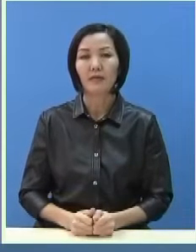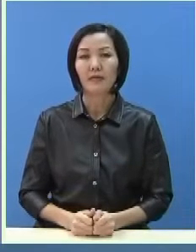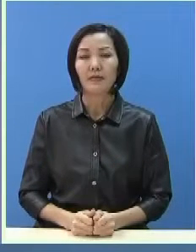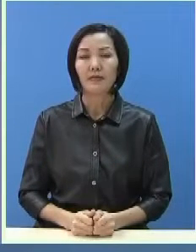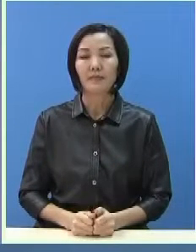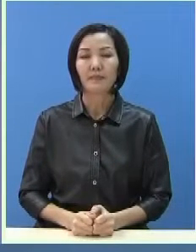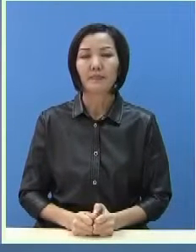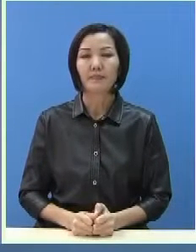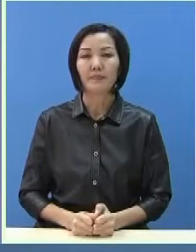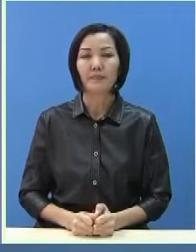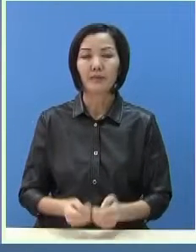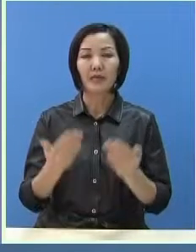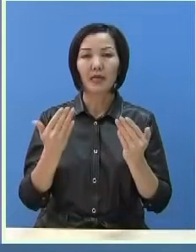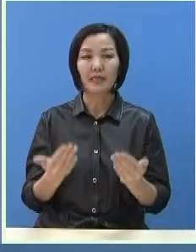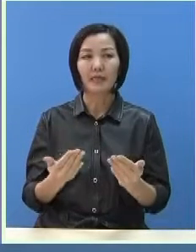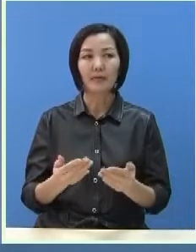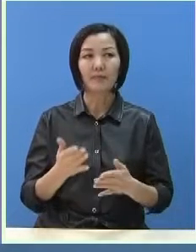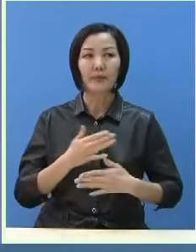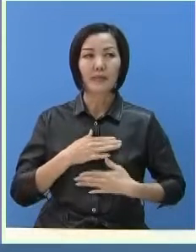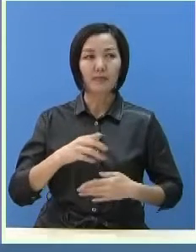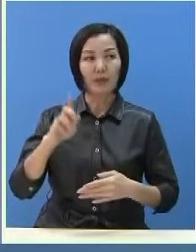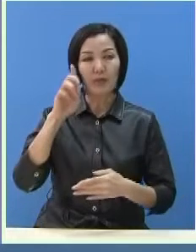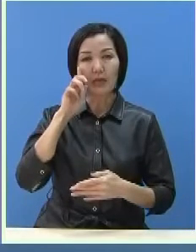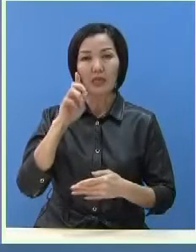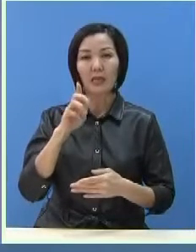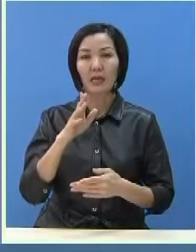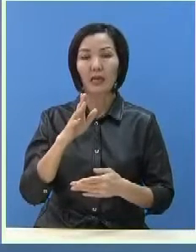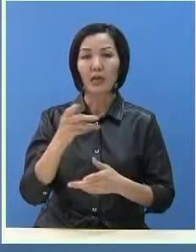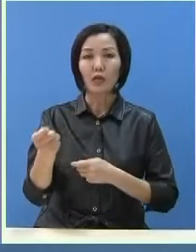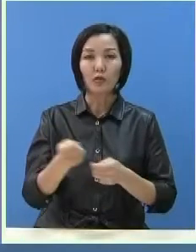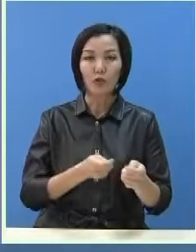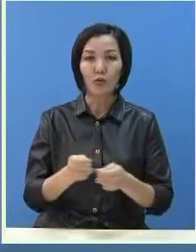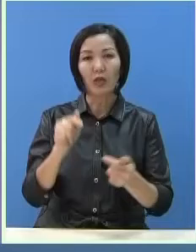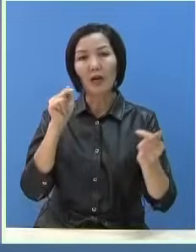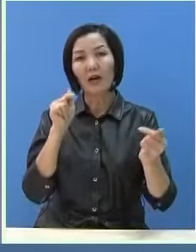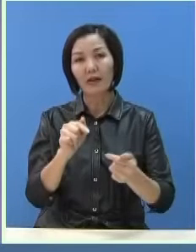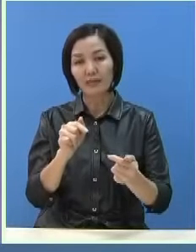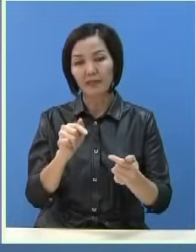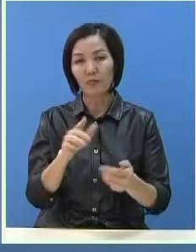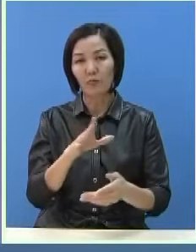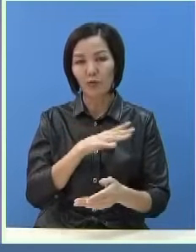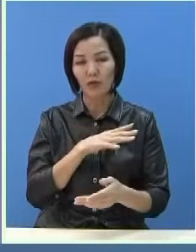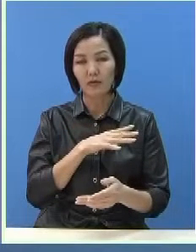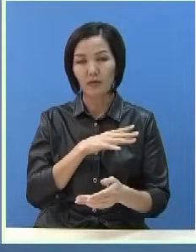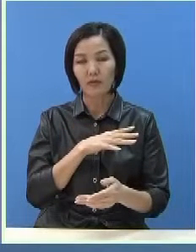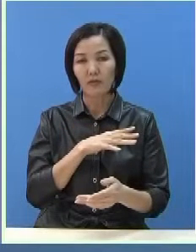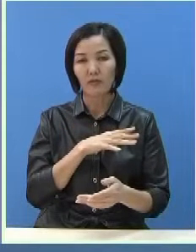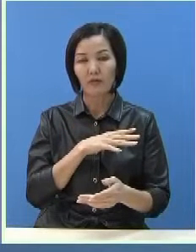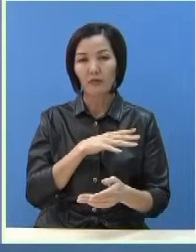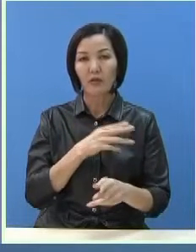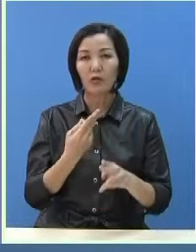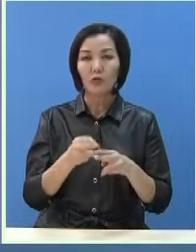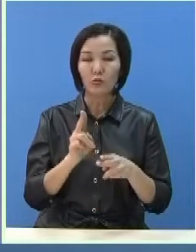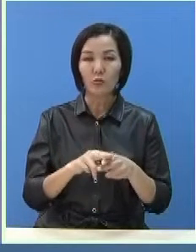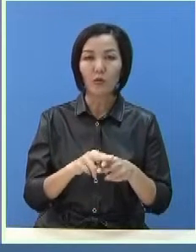осы қазіргі біздің мемлекетте болып жатқан жүйеге қарсылықты халықтың наразылығы деп қабылдаған жөн болды. Сол